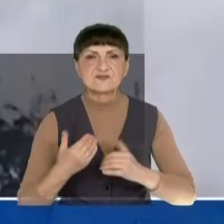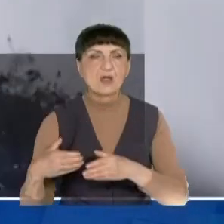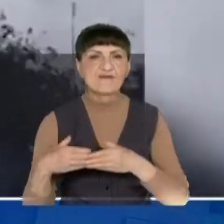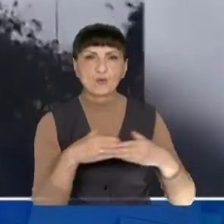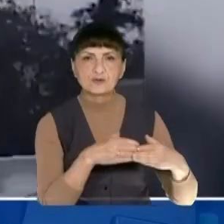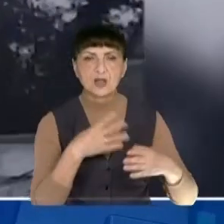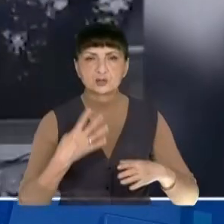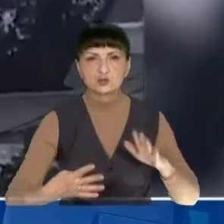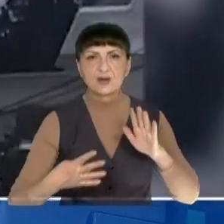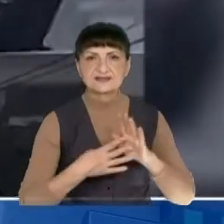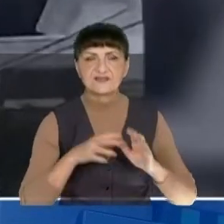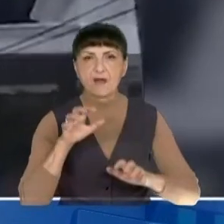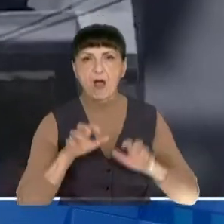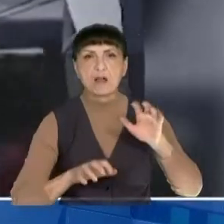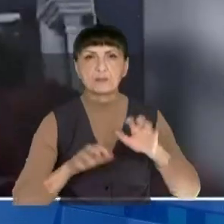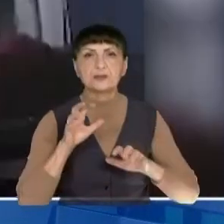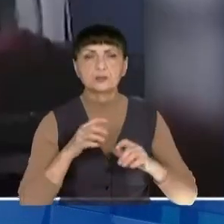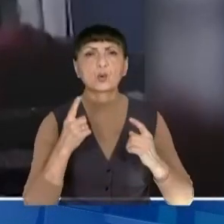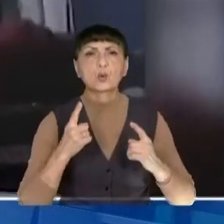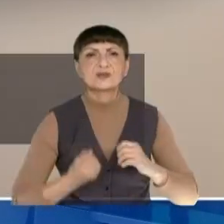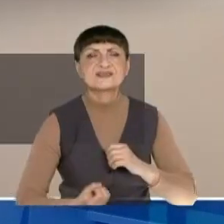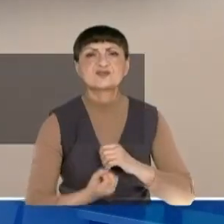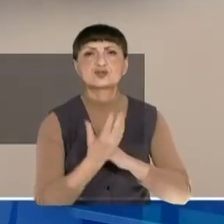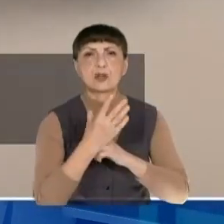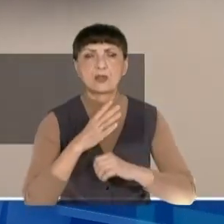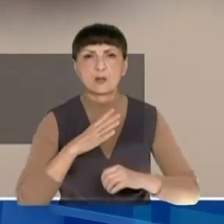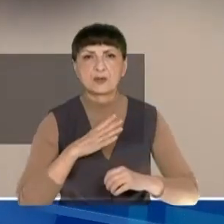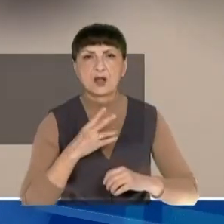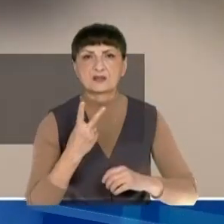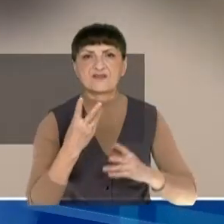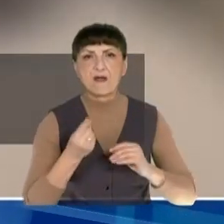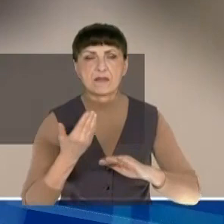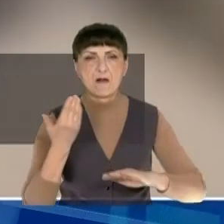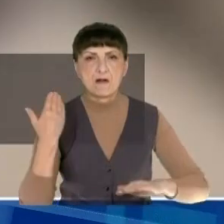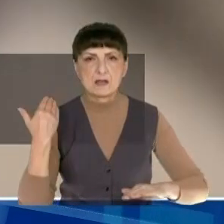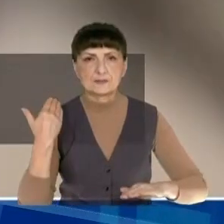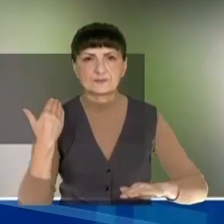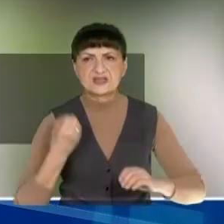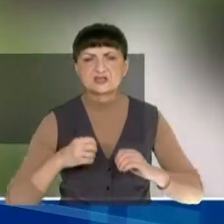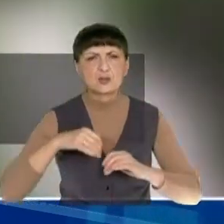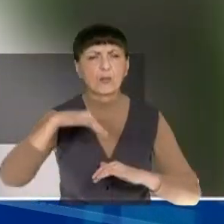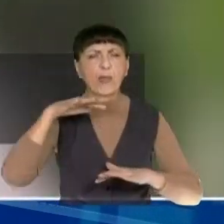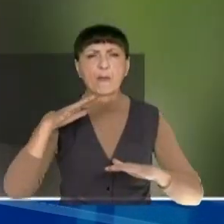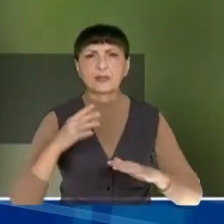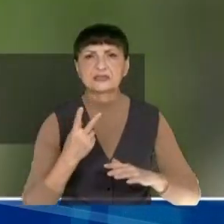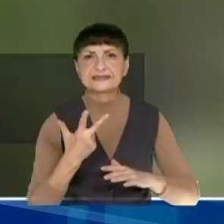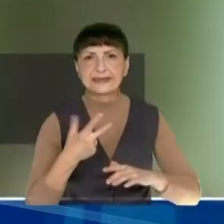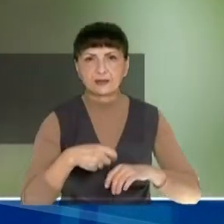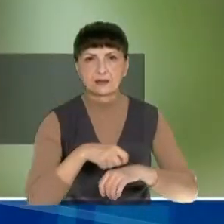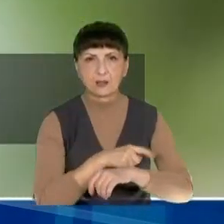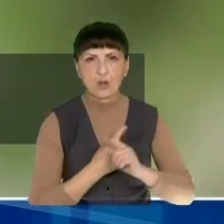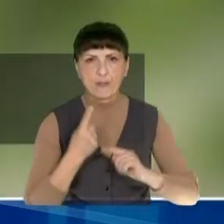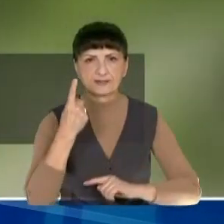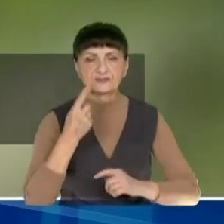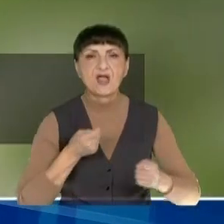эвакуировали 49 альпинистов. Напомню, крупное извержение произошло 2 днями ранее. Столб пепла достигал 3 километров.